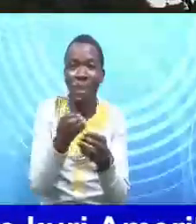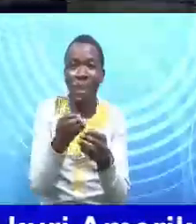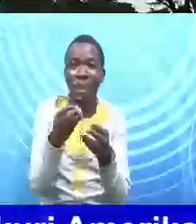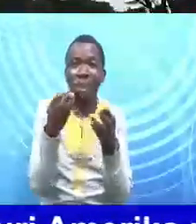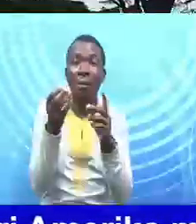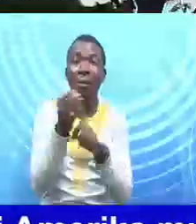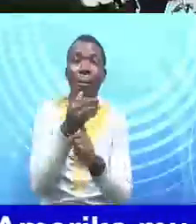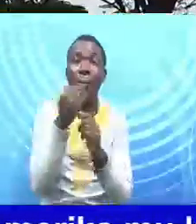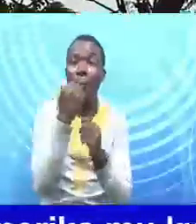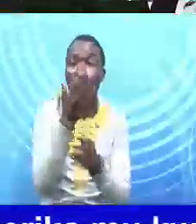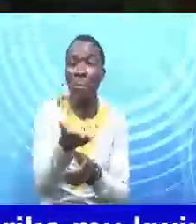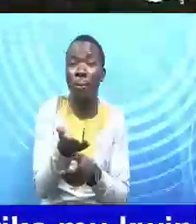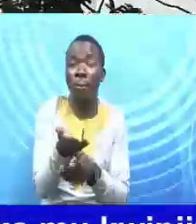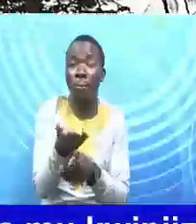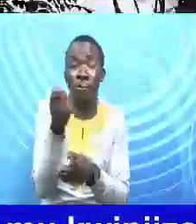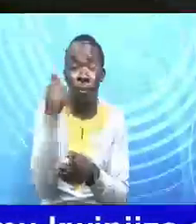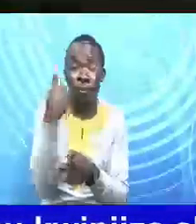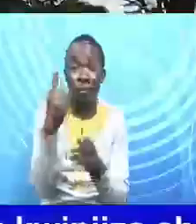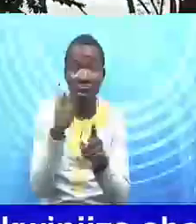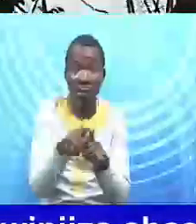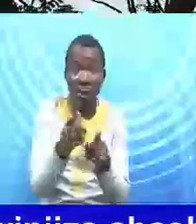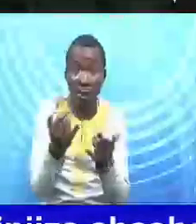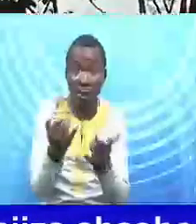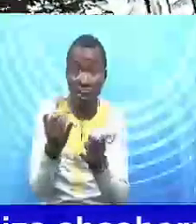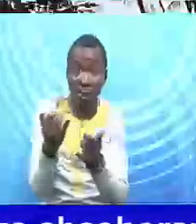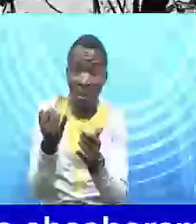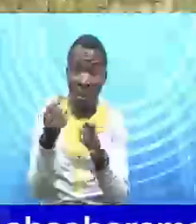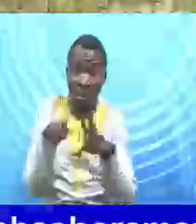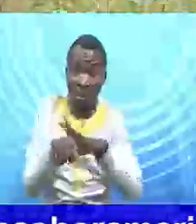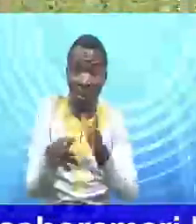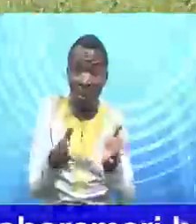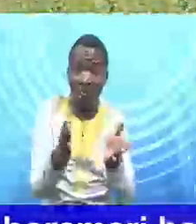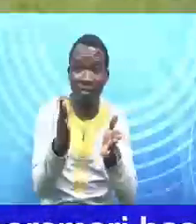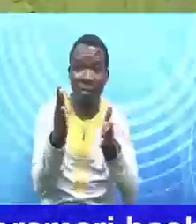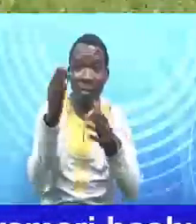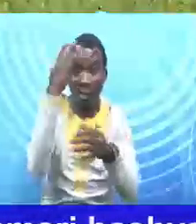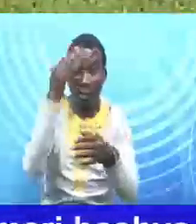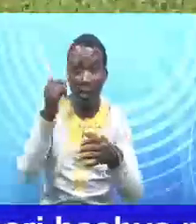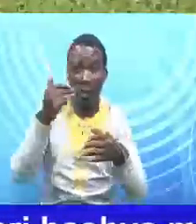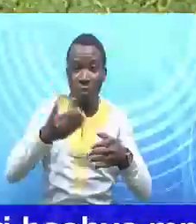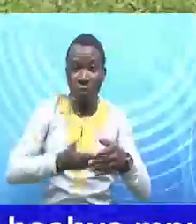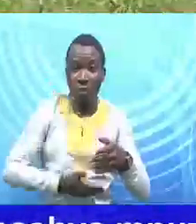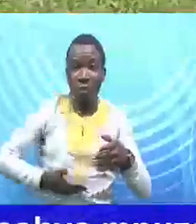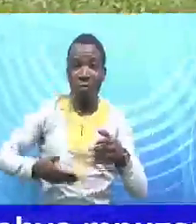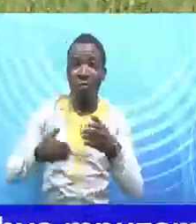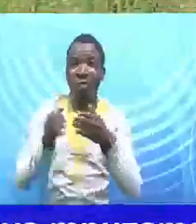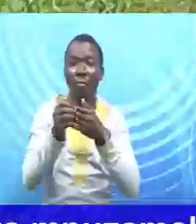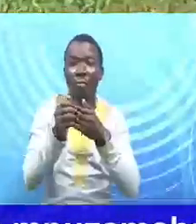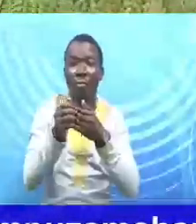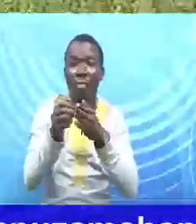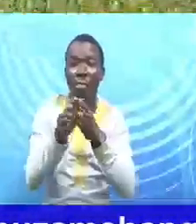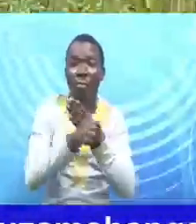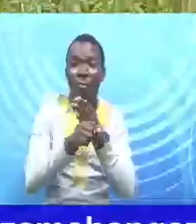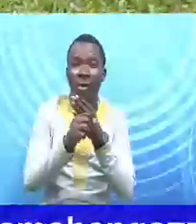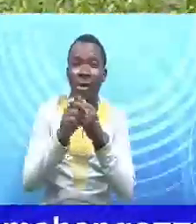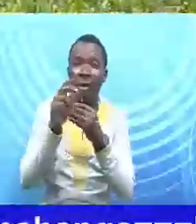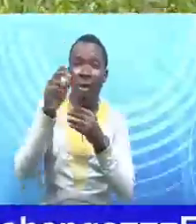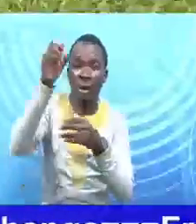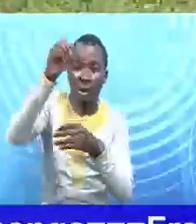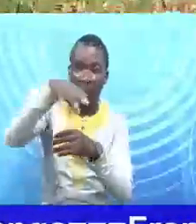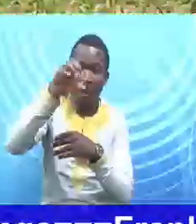kuboneka umve ngo n'ubu ngubu inje mu muhanda ari uko nshonje umunyamabanga nshingwabikorwa w'umurenge wa Kigali Bwana Niyibizi Jean